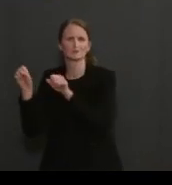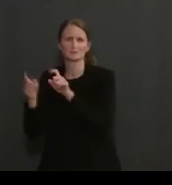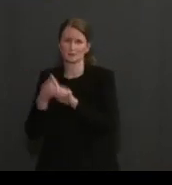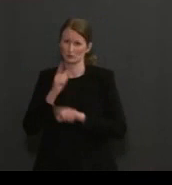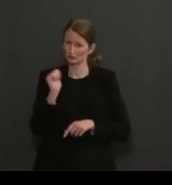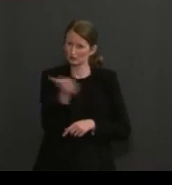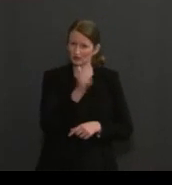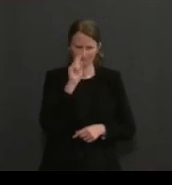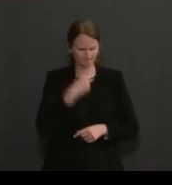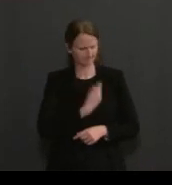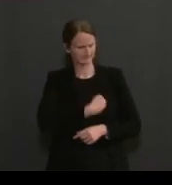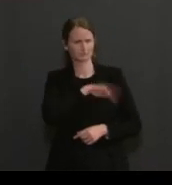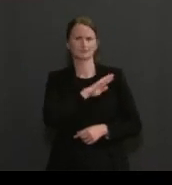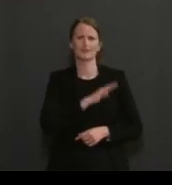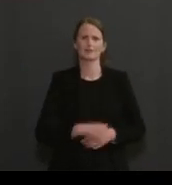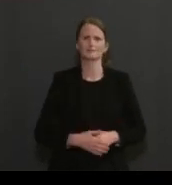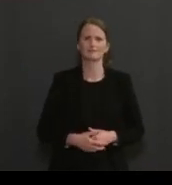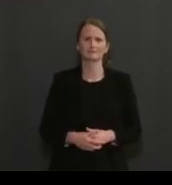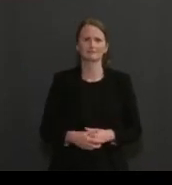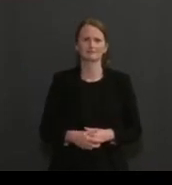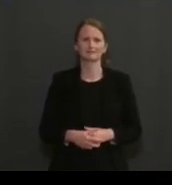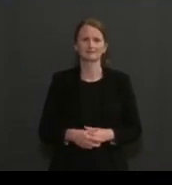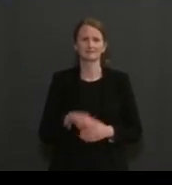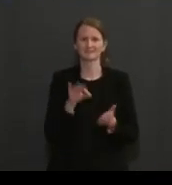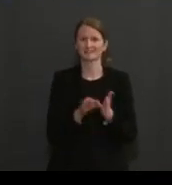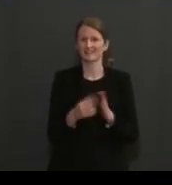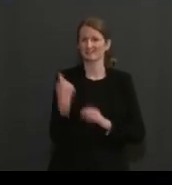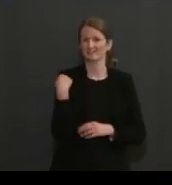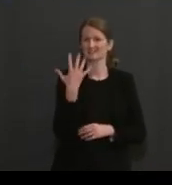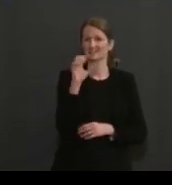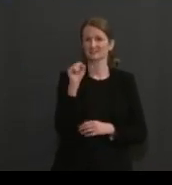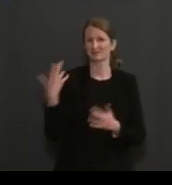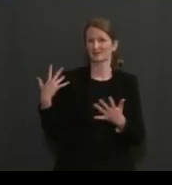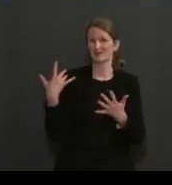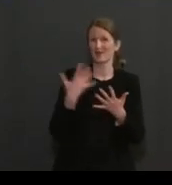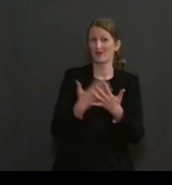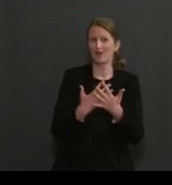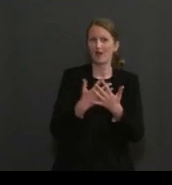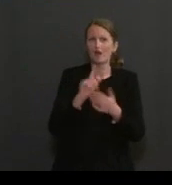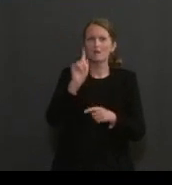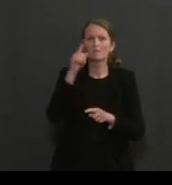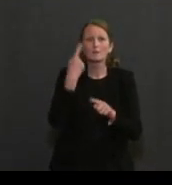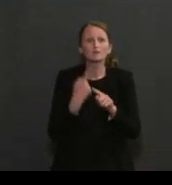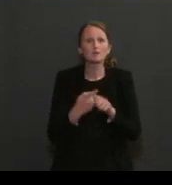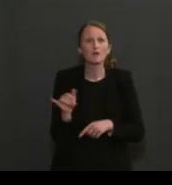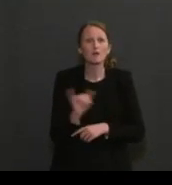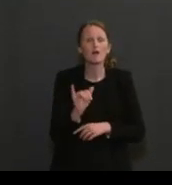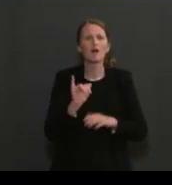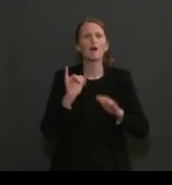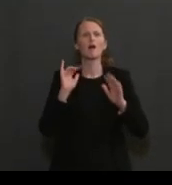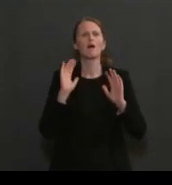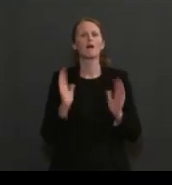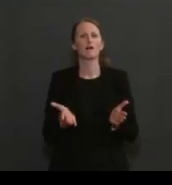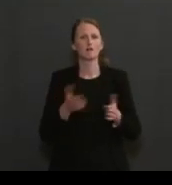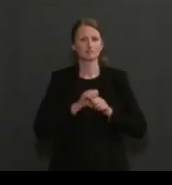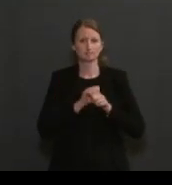Pour la première fois depuis le 5 septembre, on constate une diminution du nombre des nouvelles infections sur une